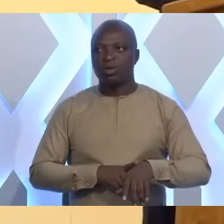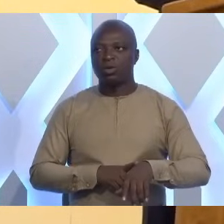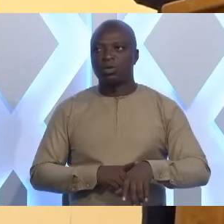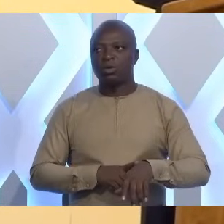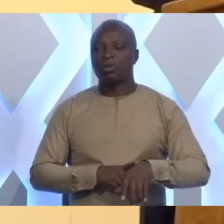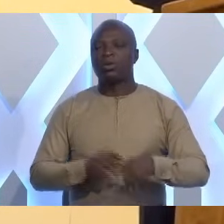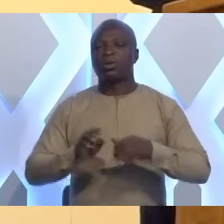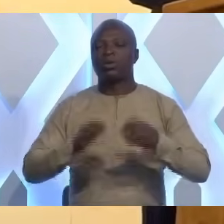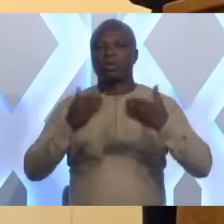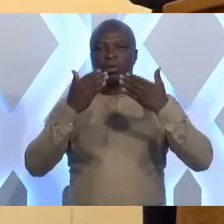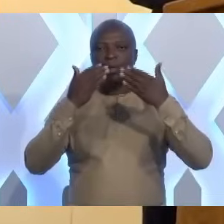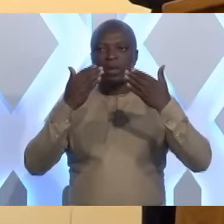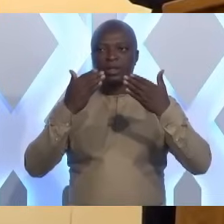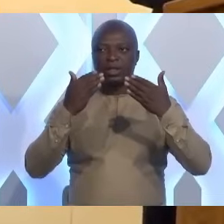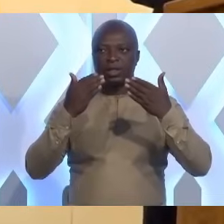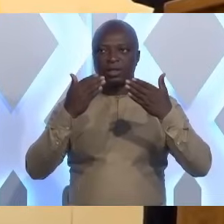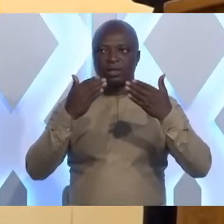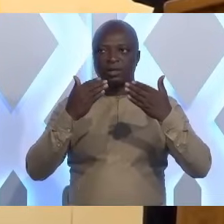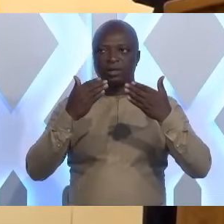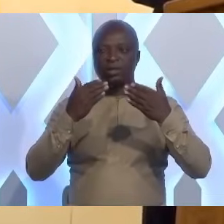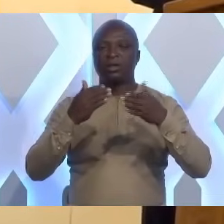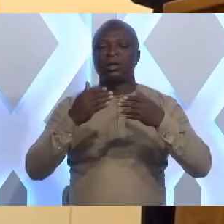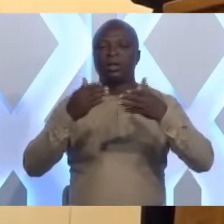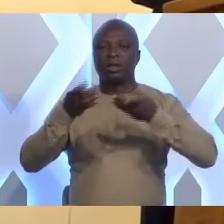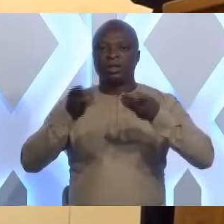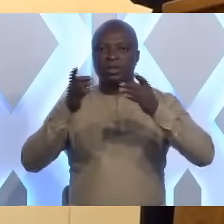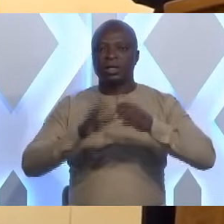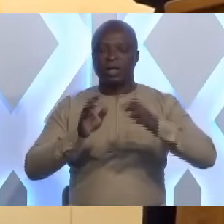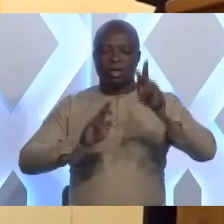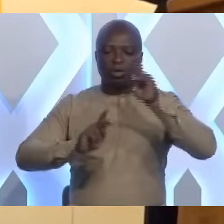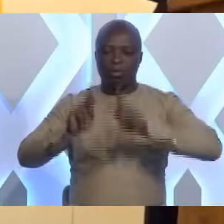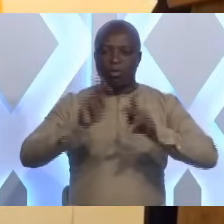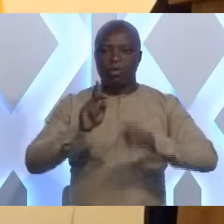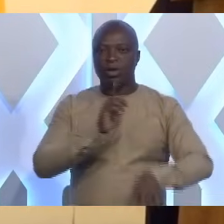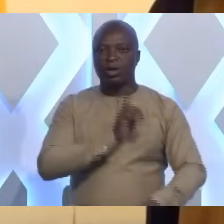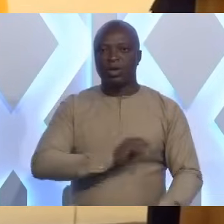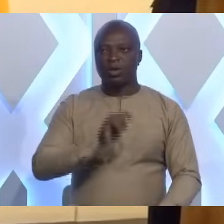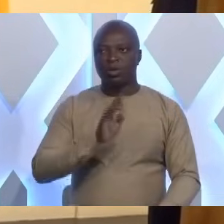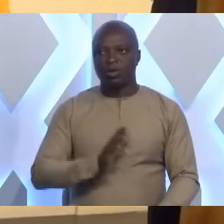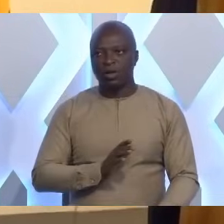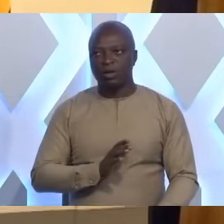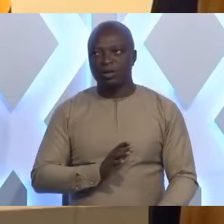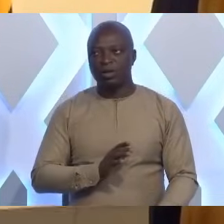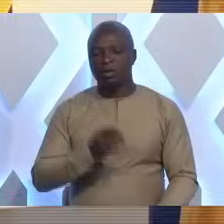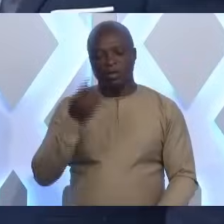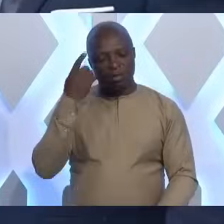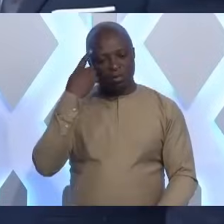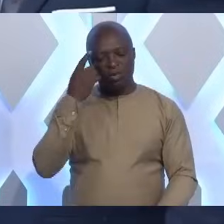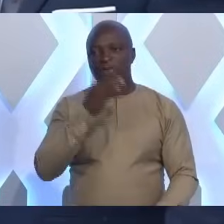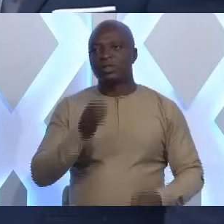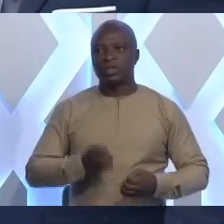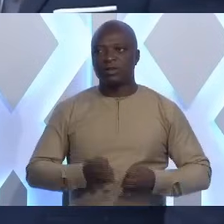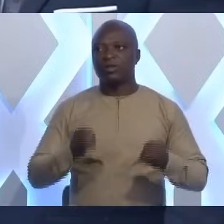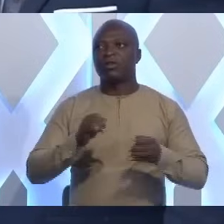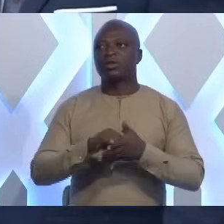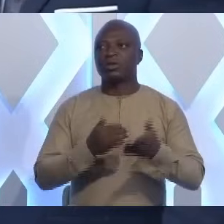de remercier les dirigeants et le peuple togolais pour ses efforts. Au cours de